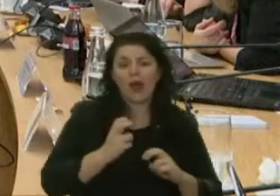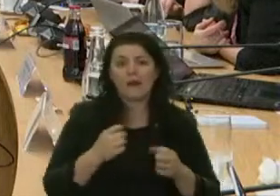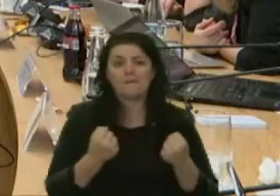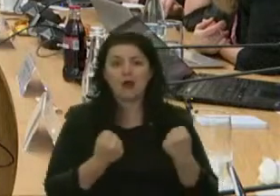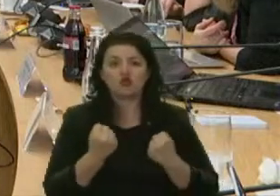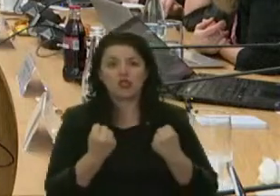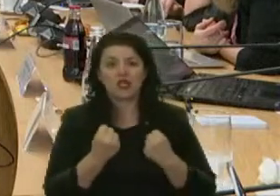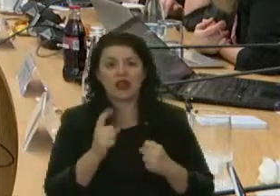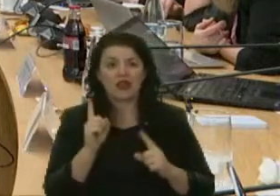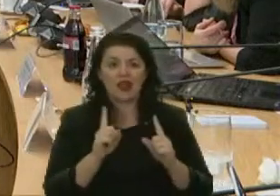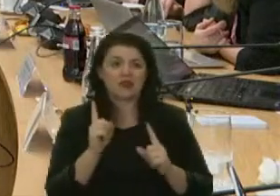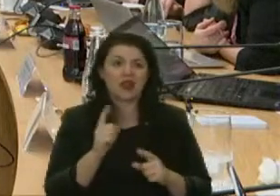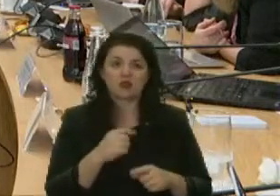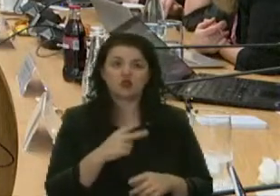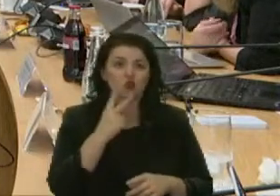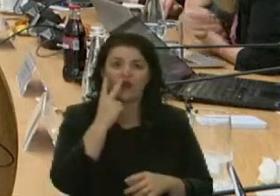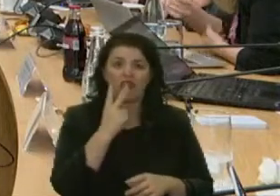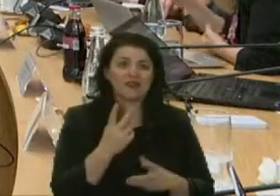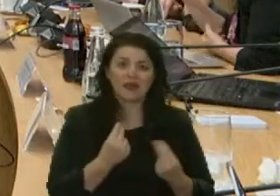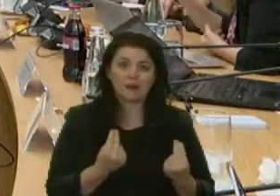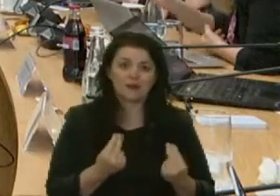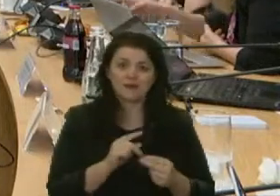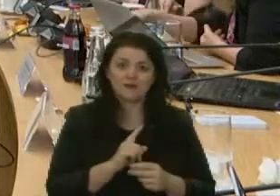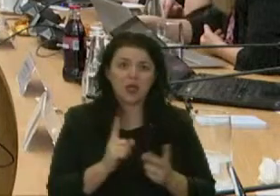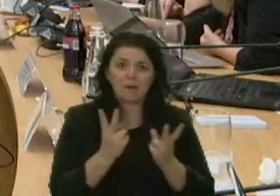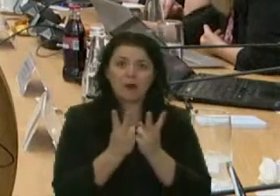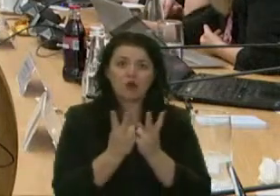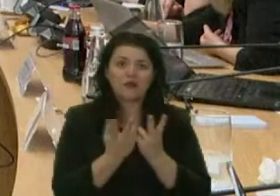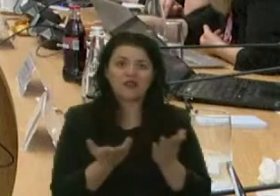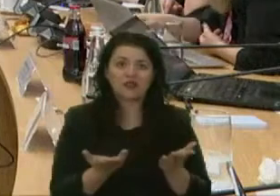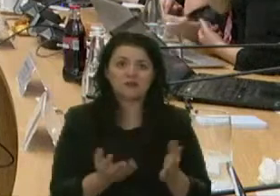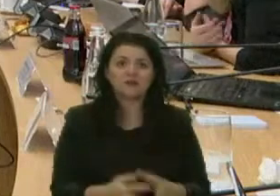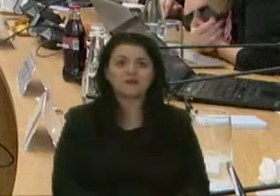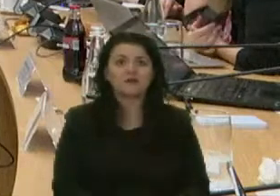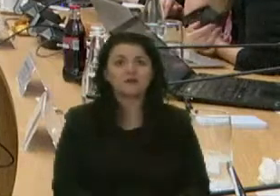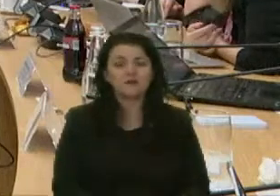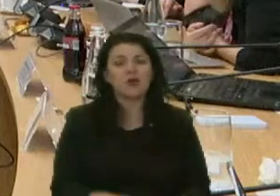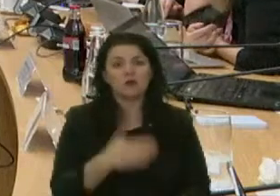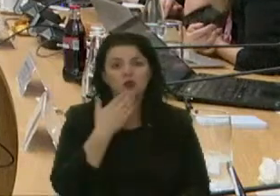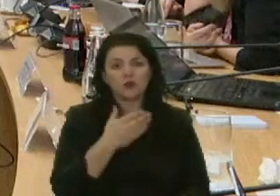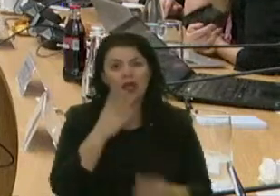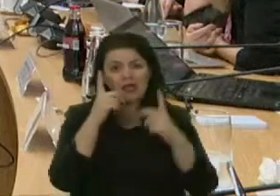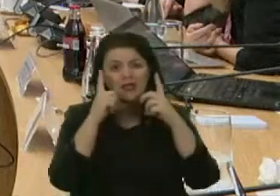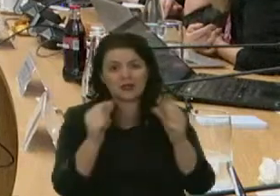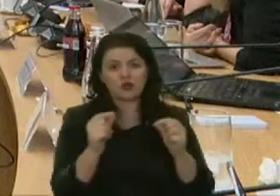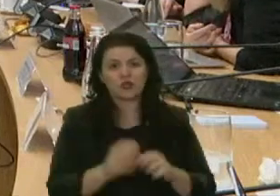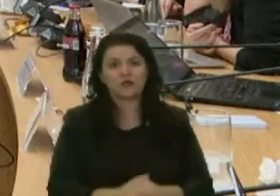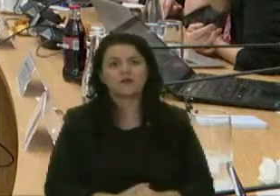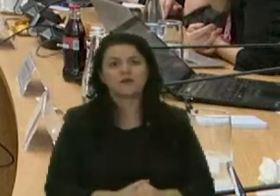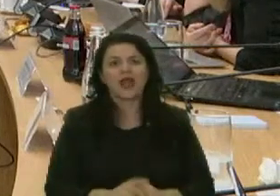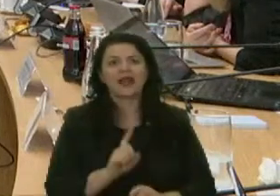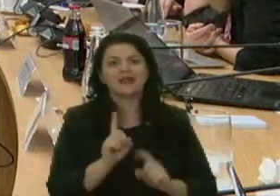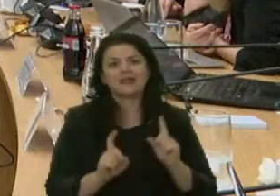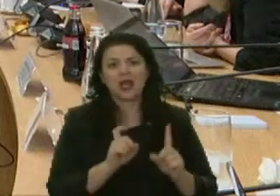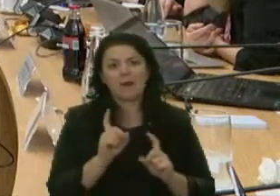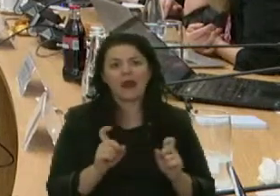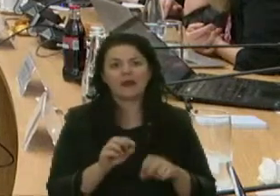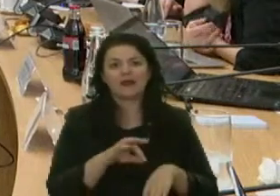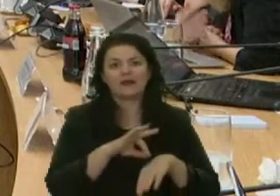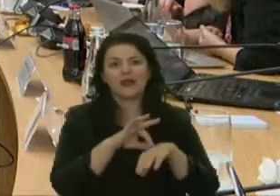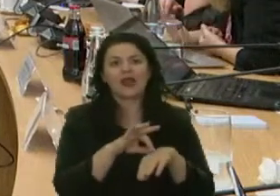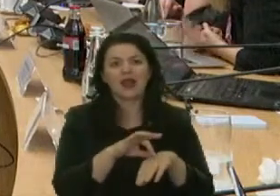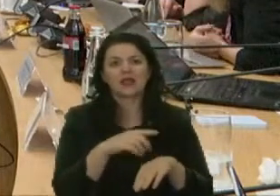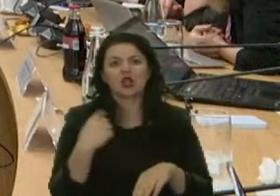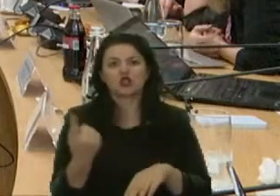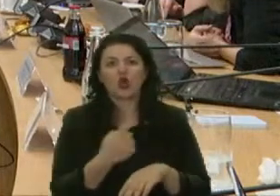dacă ar fi nu văd să fie o chestiune incompatibilă cu cu aceste tanți Mulțumesc mult pentru răspuns întrebarea vine mai degrabă în direcția în care